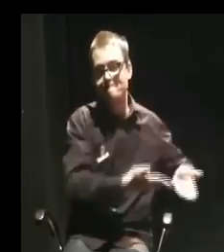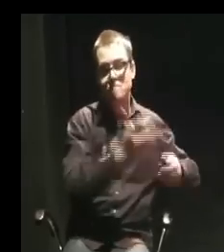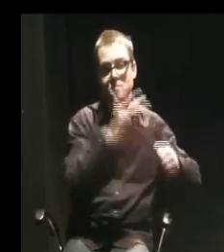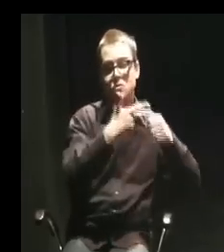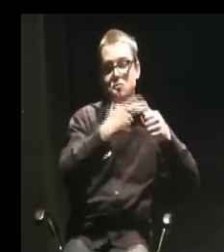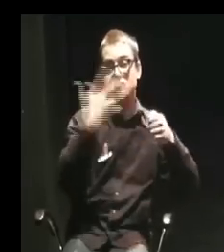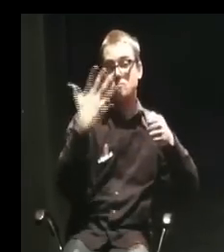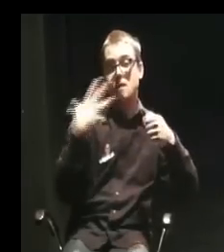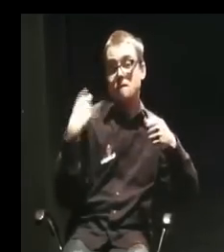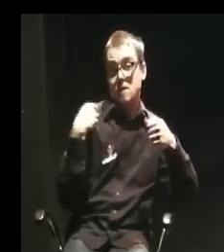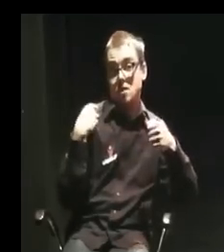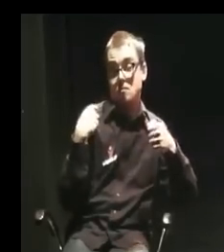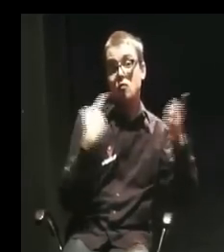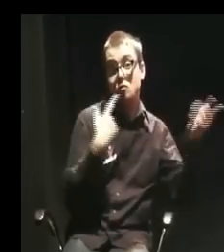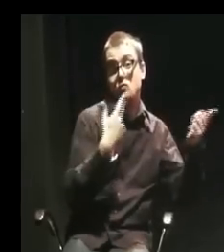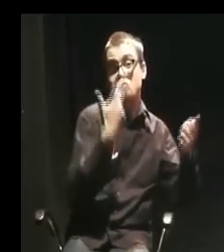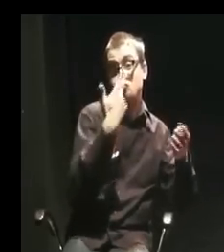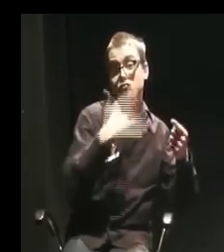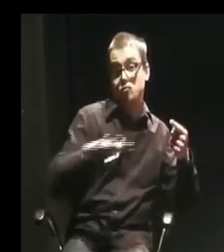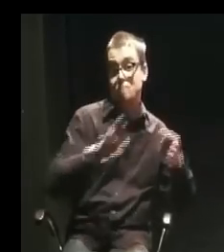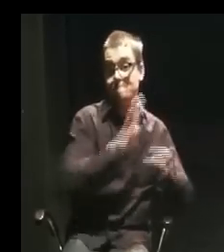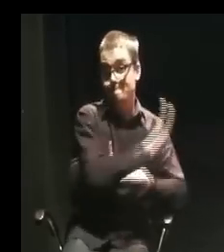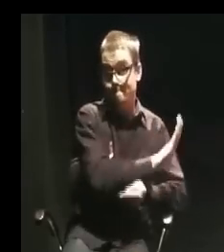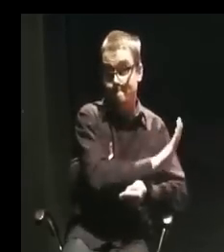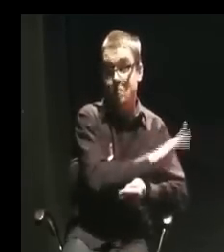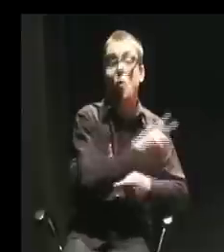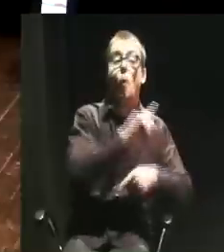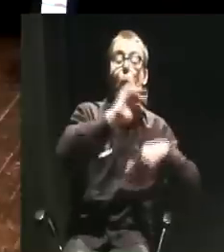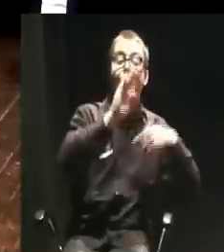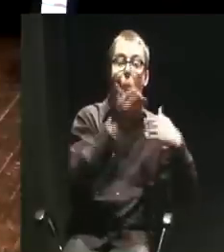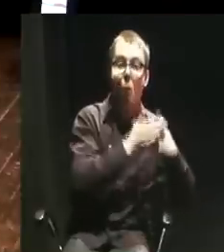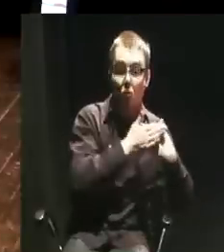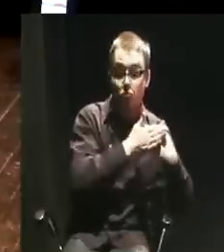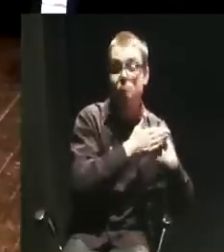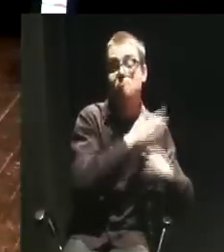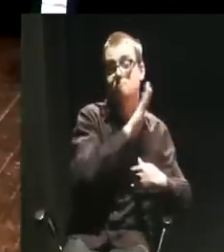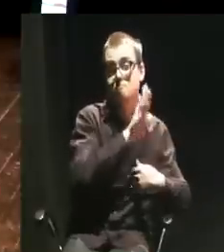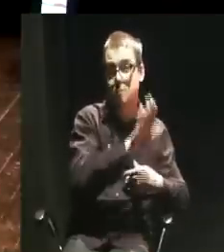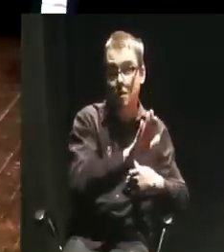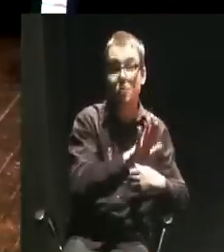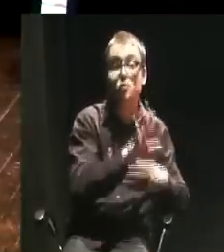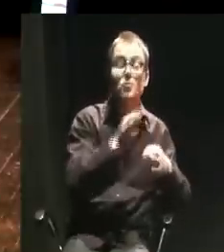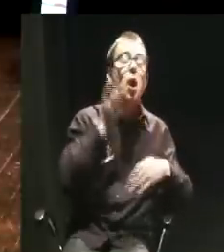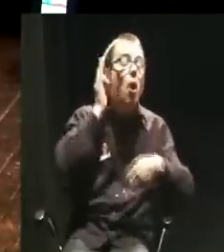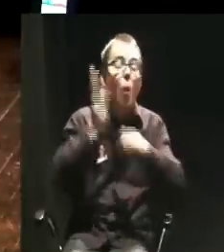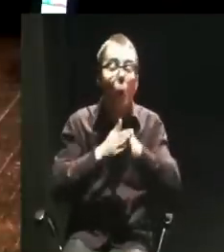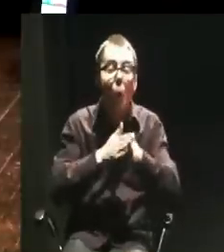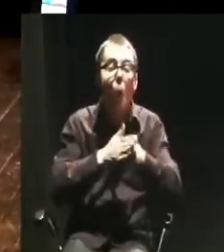ojciec trójki dzieci, przede wszystkim mąż, pozdrawiam swoją żonę, bo dzisiaj ma urodziny,